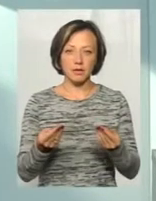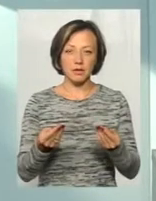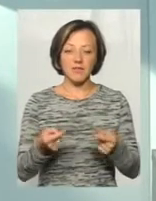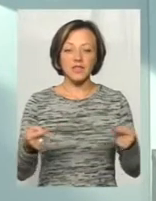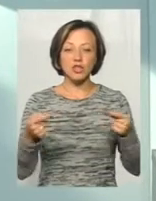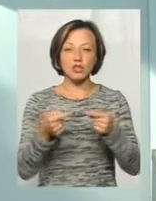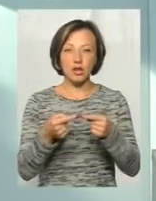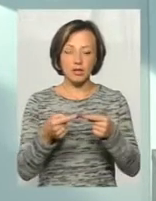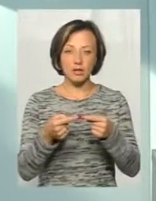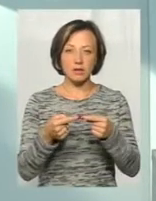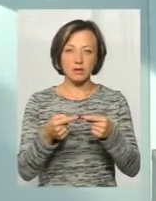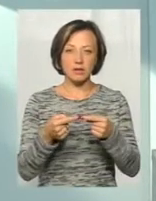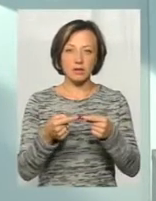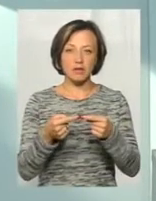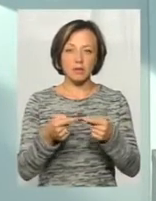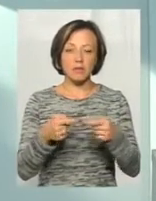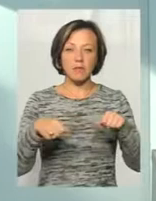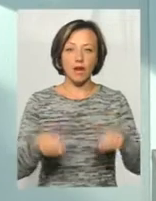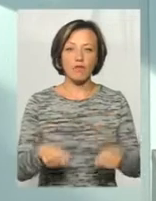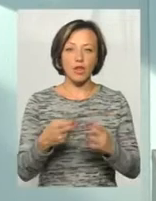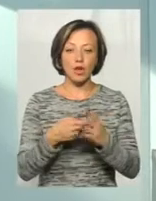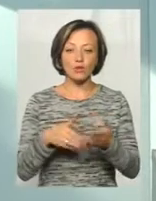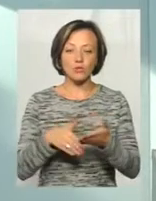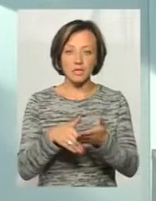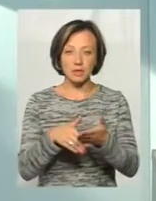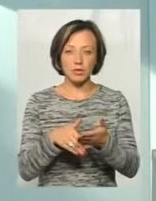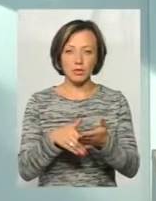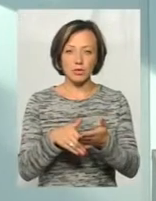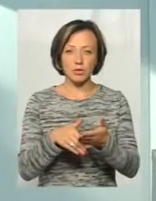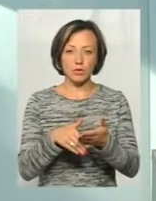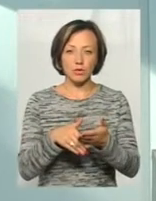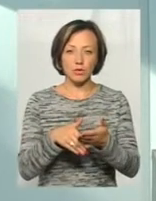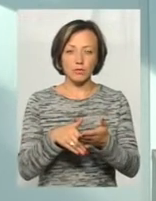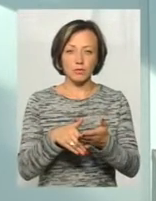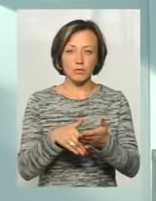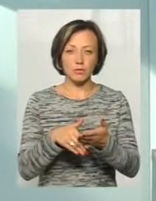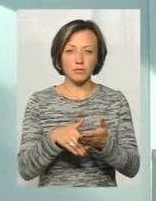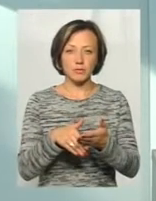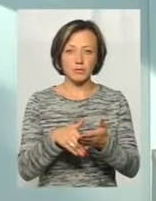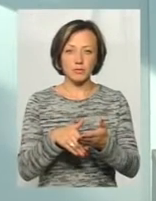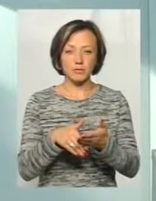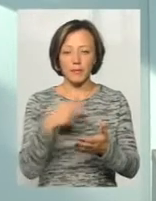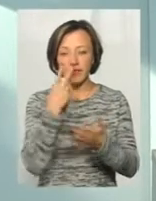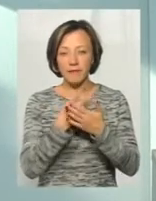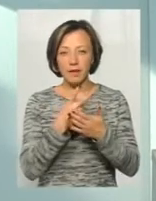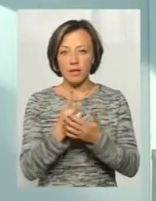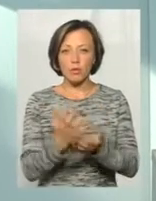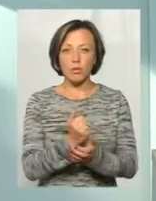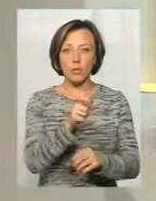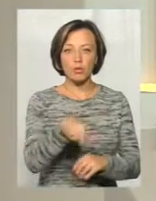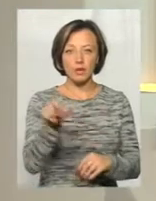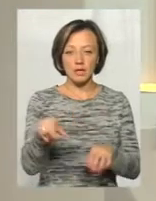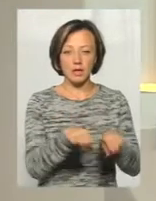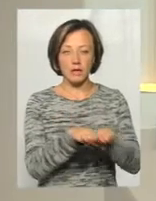визначати, скажімо, право на субсидію, виходячи із доходів громадян, скажімо так, на